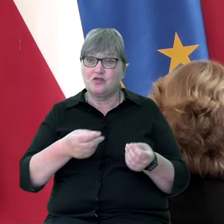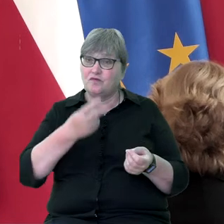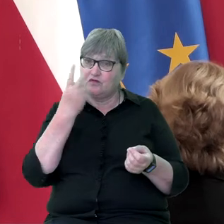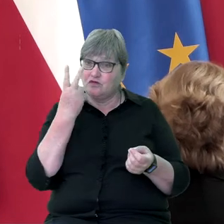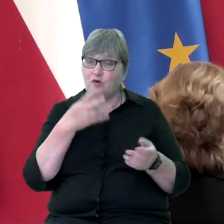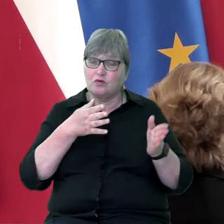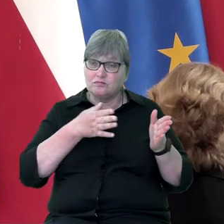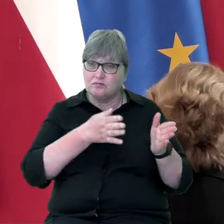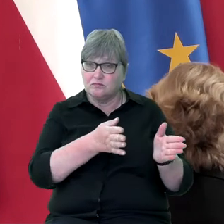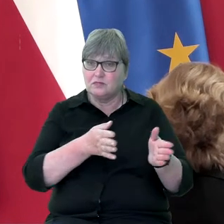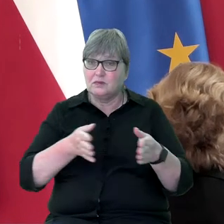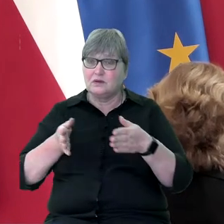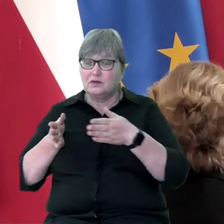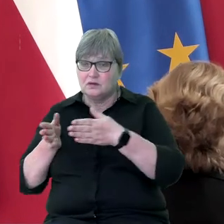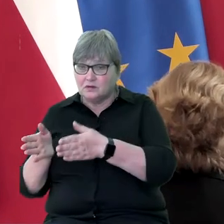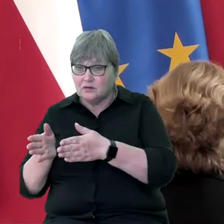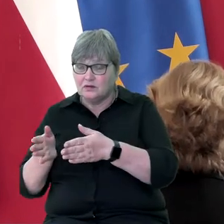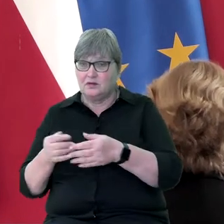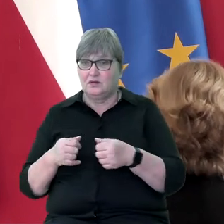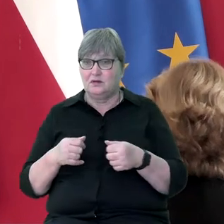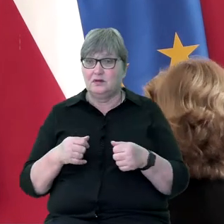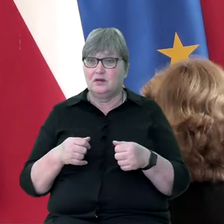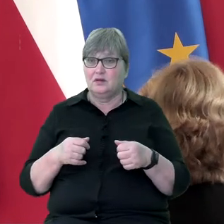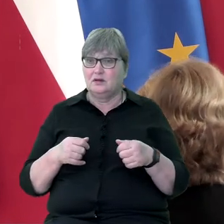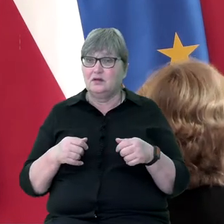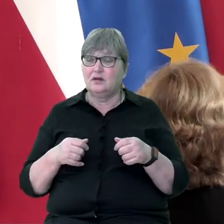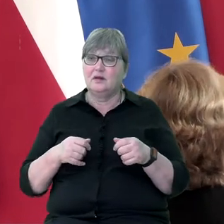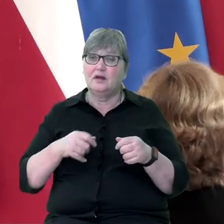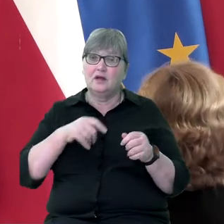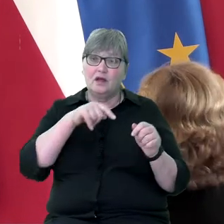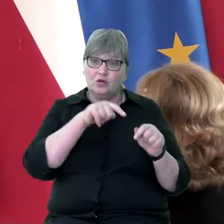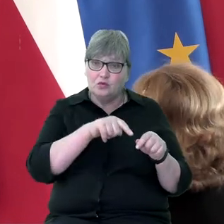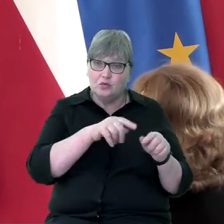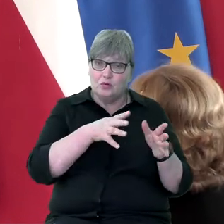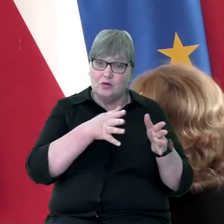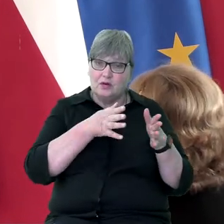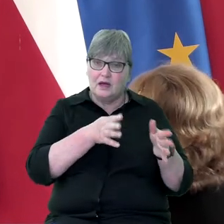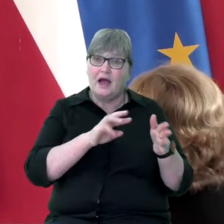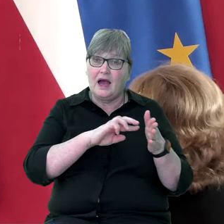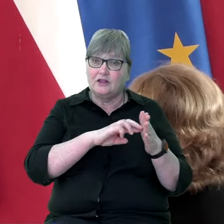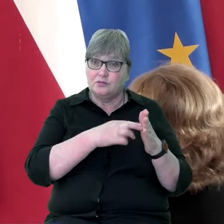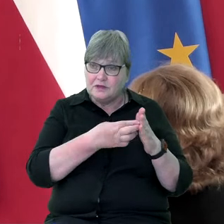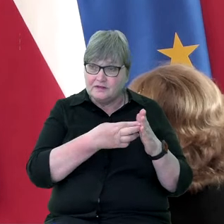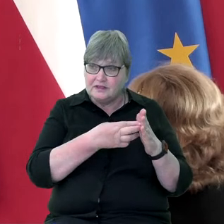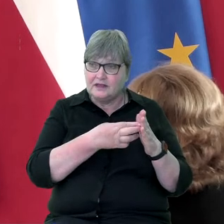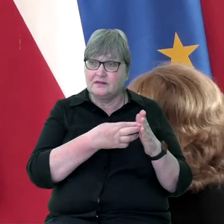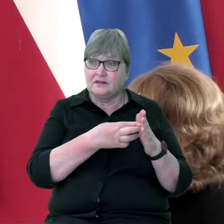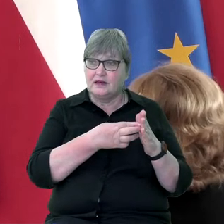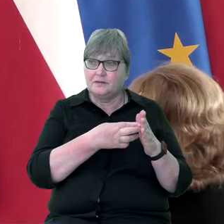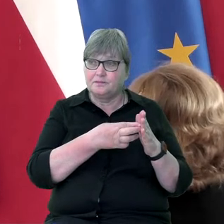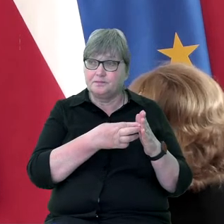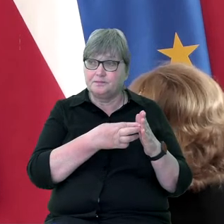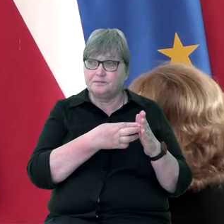w dwóch równoległych sieciach, bo z jednej strony to była ta tak zwana administracja